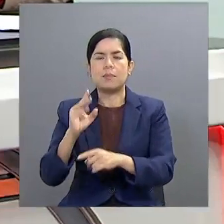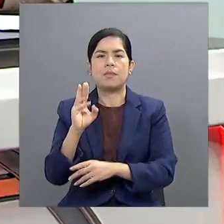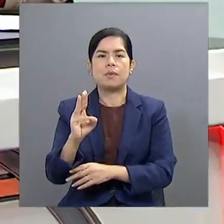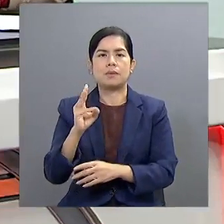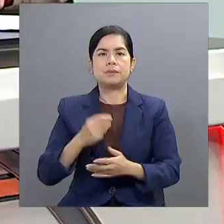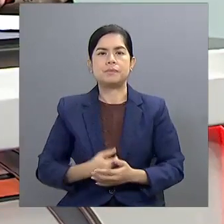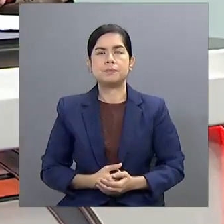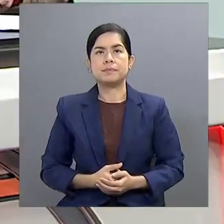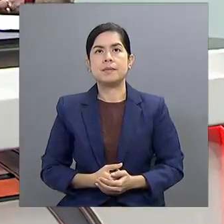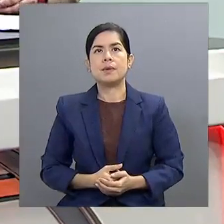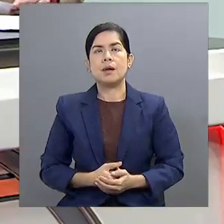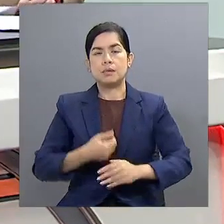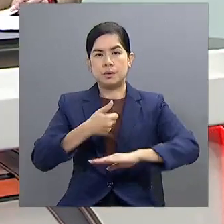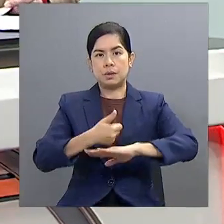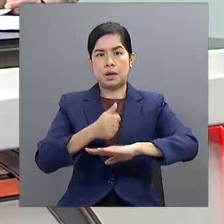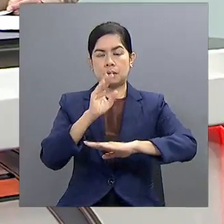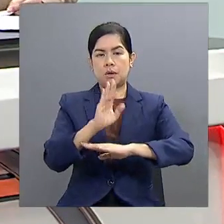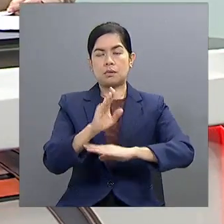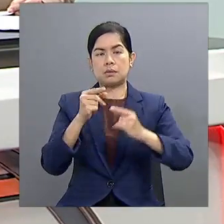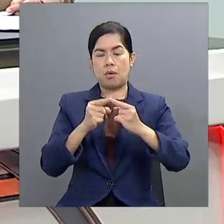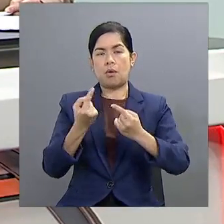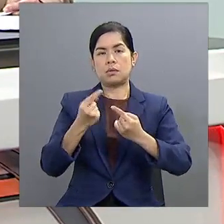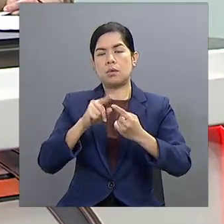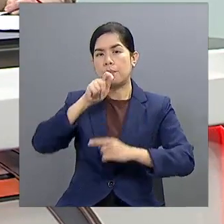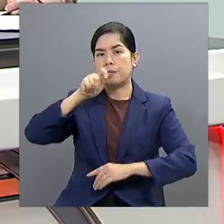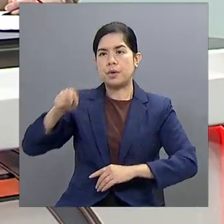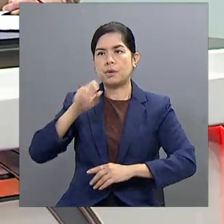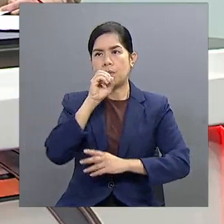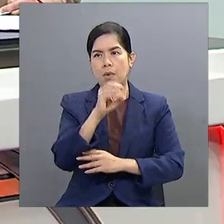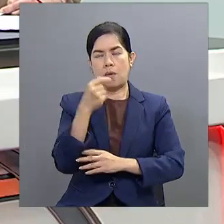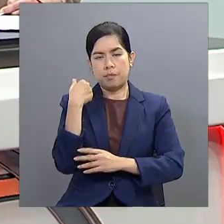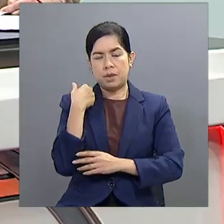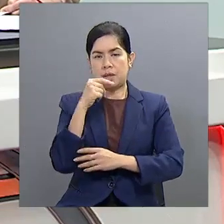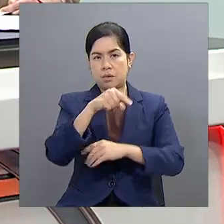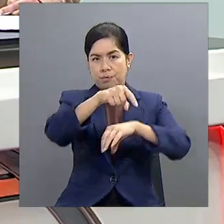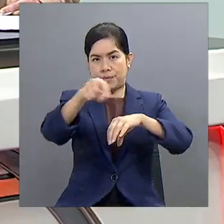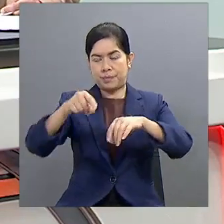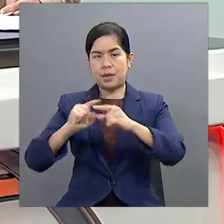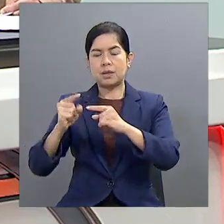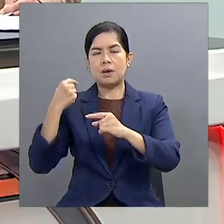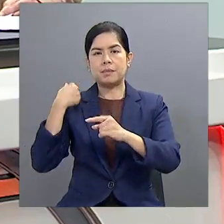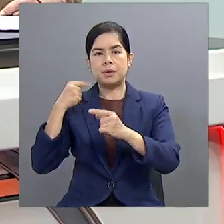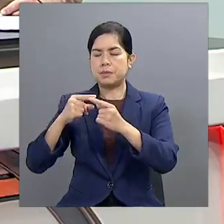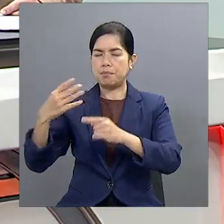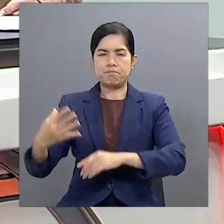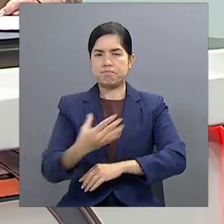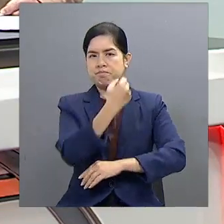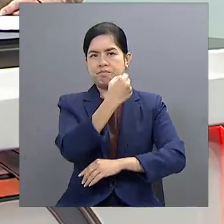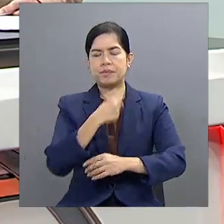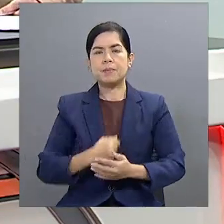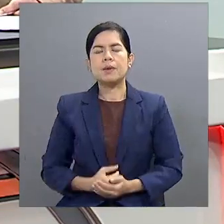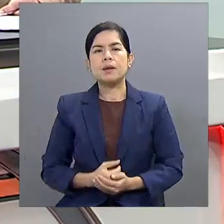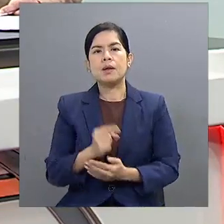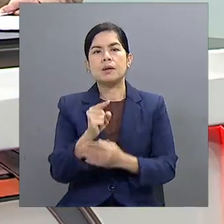ผู้นำยูเครนประกาศจะนำเอาดินแดนทั้งหมดที่กองกำลังรัสเซียยึดครองไปกลับคืนมาค่ะหลังจากที่รัสเซียประกาศ